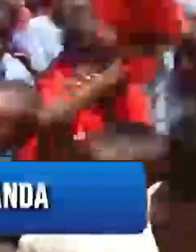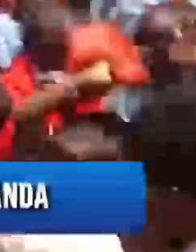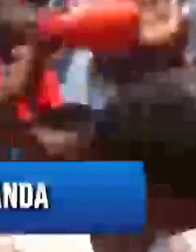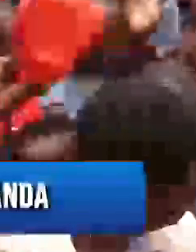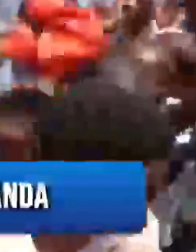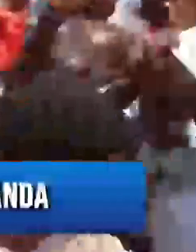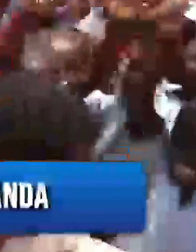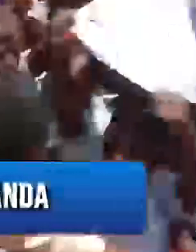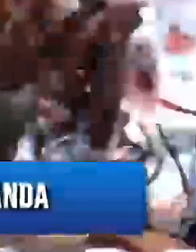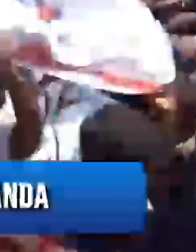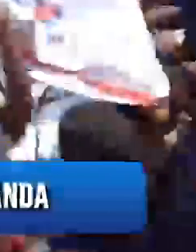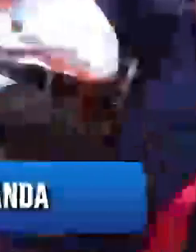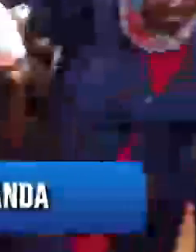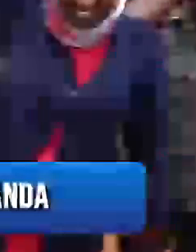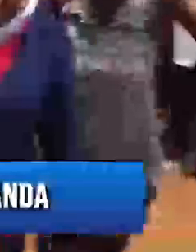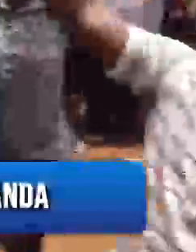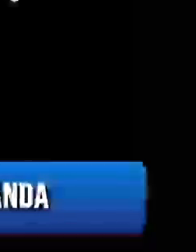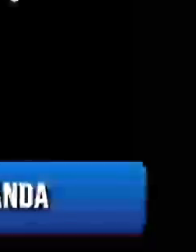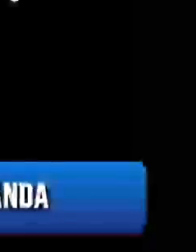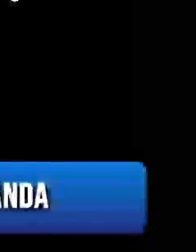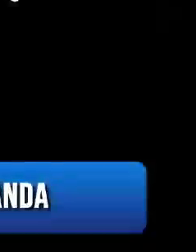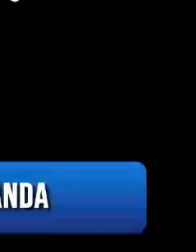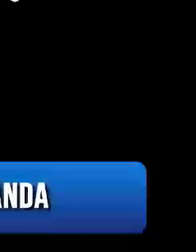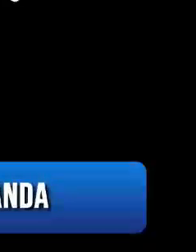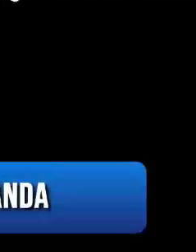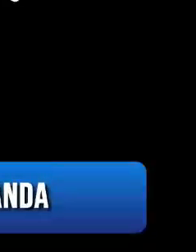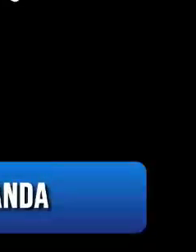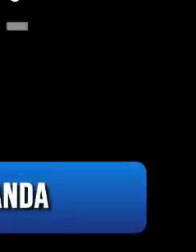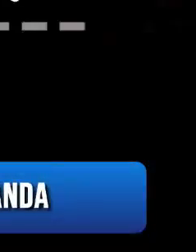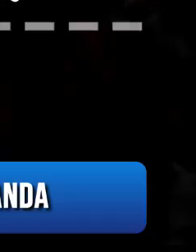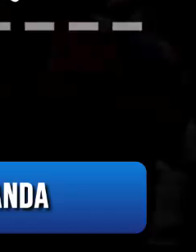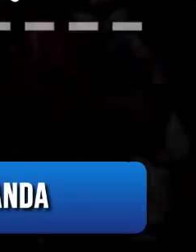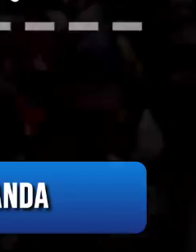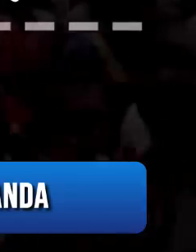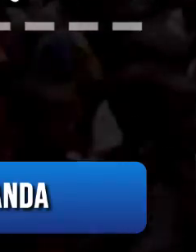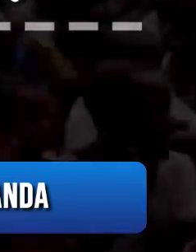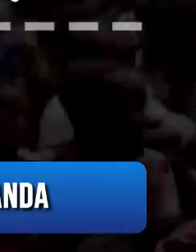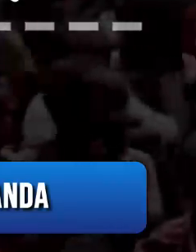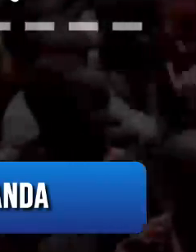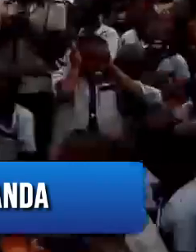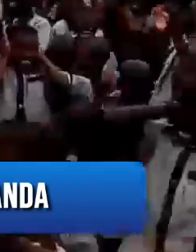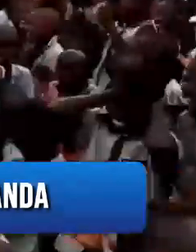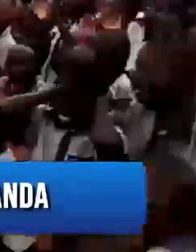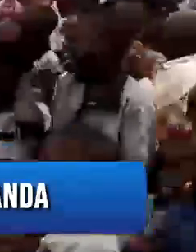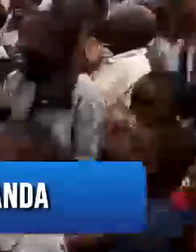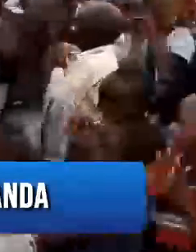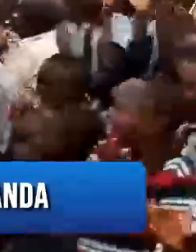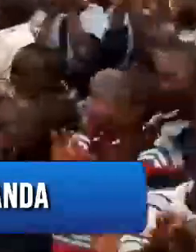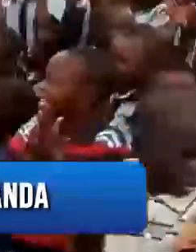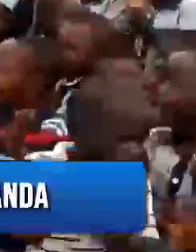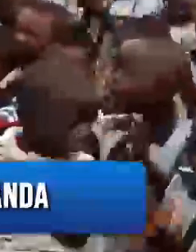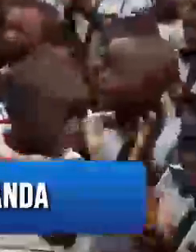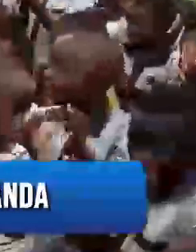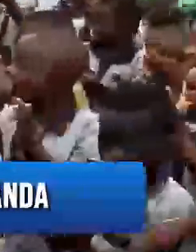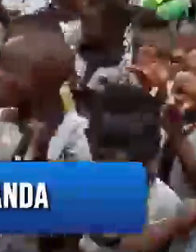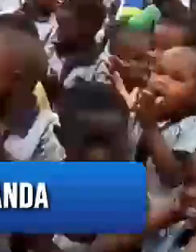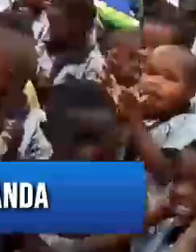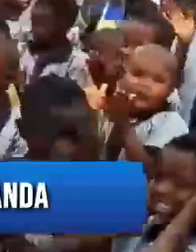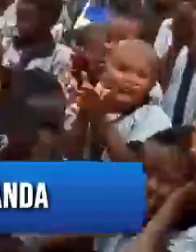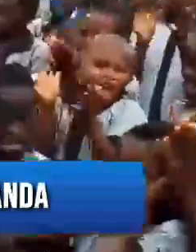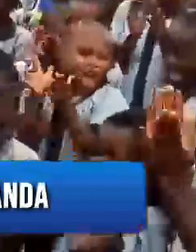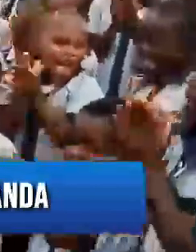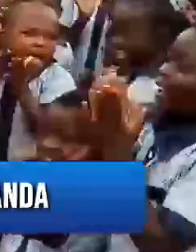isi yose hagati ya tariki ya 15 ndetse na 20 Werurwe. Ibarushimwe biho iki Kevin Christian, BTN